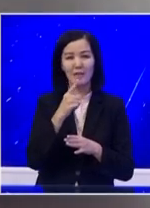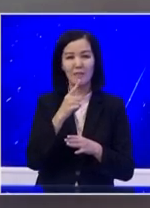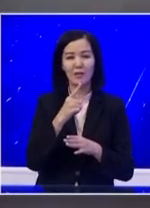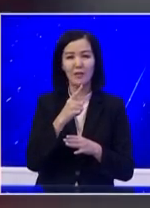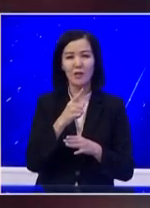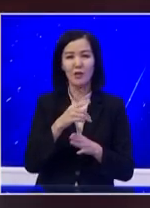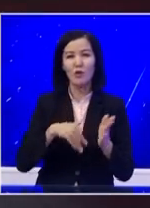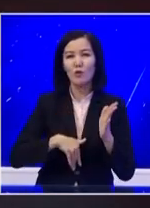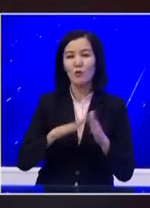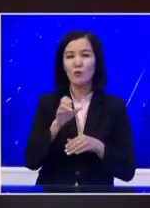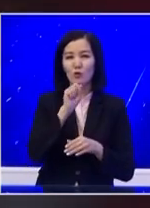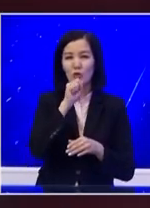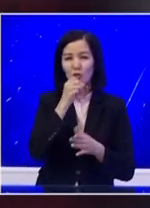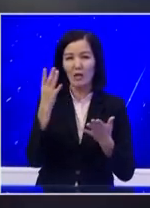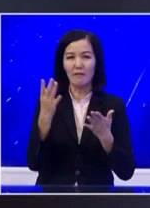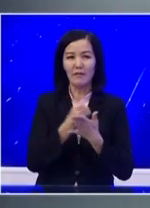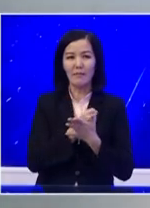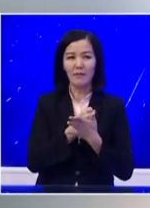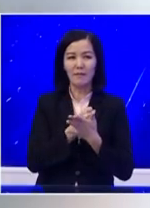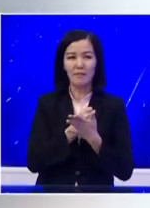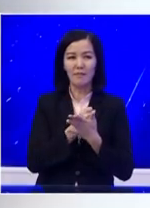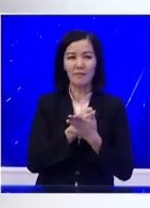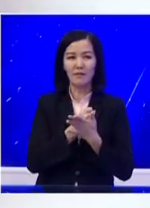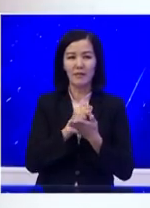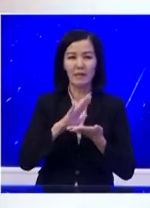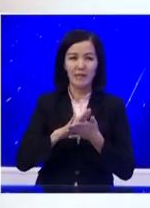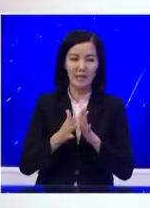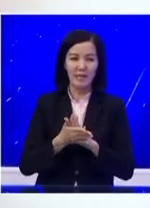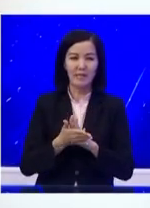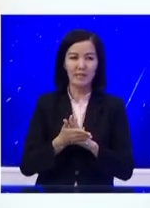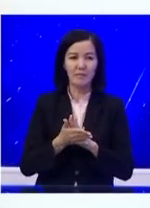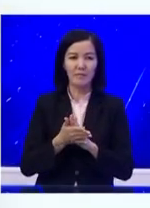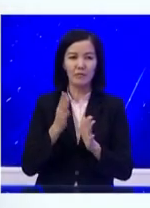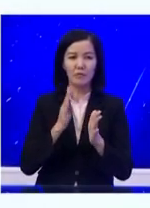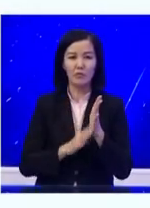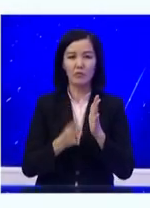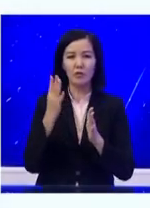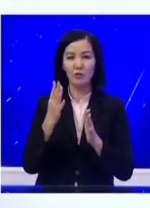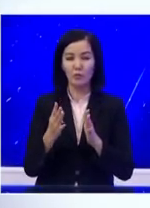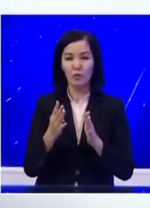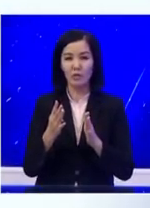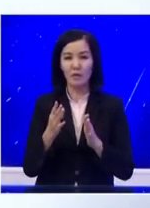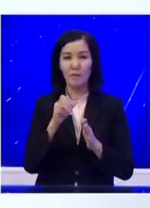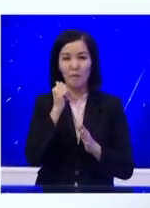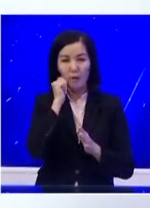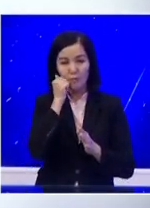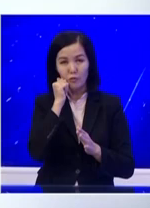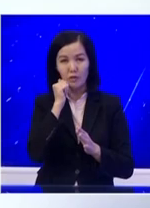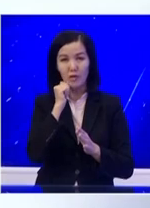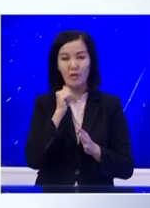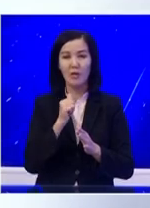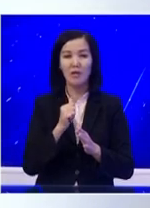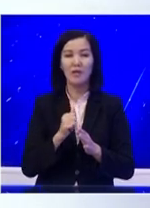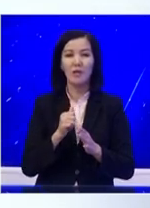Әлің үшін атқа мініп жүр екен, балаларыммен келісіп қойдым. Мен кешім 94-те айыз 90 екен. Жасты ғой